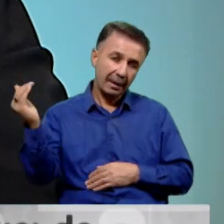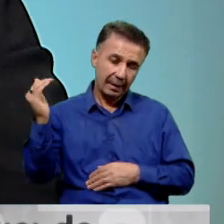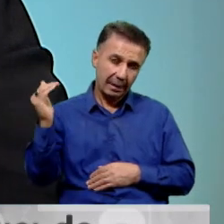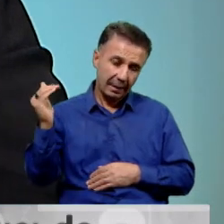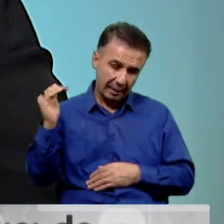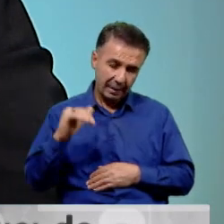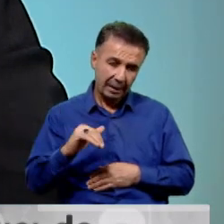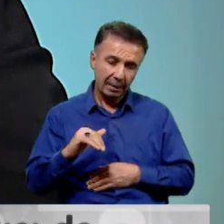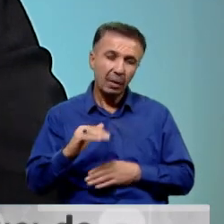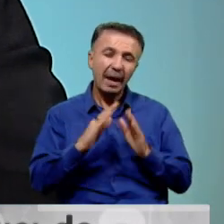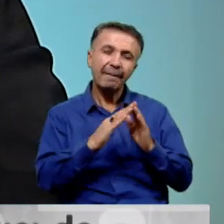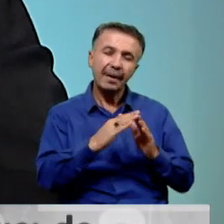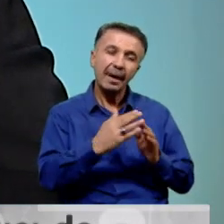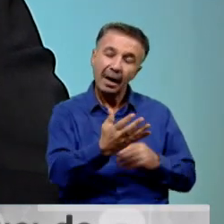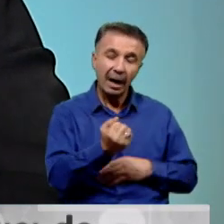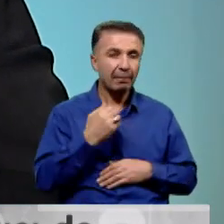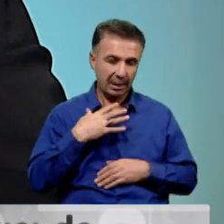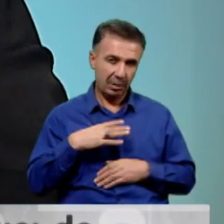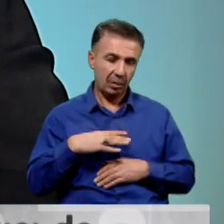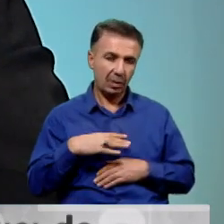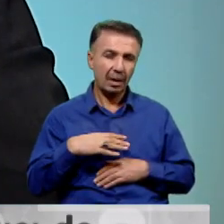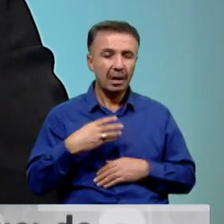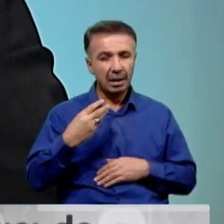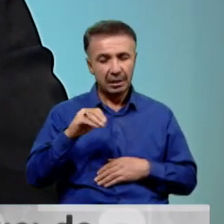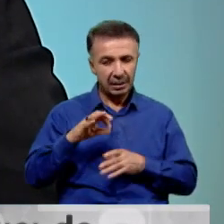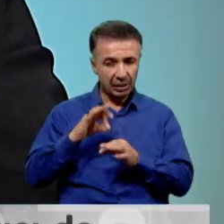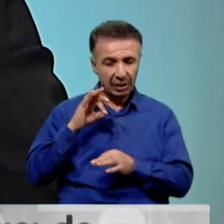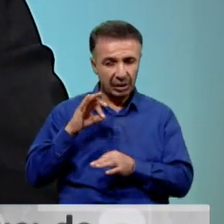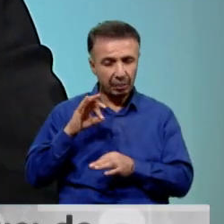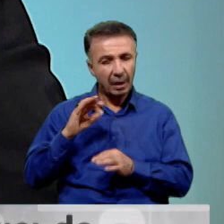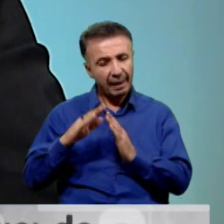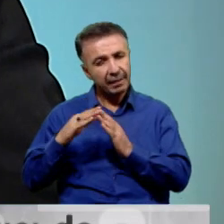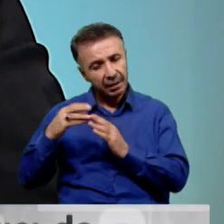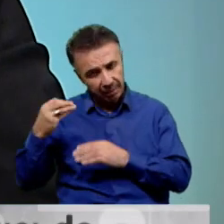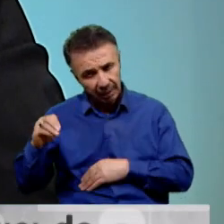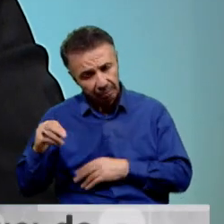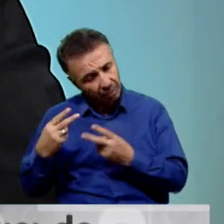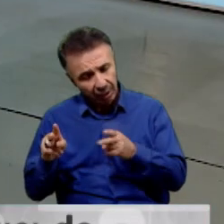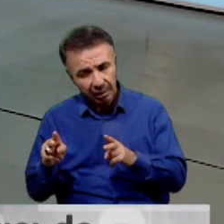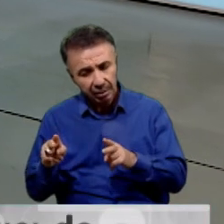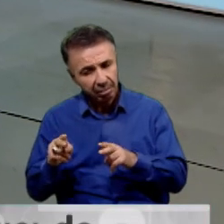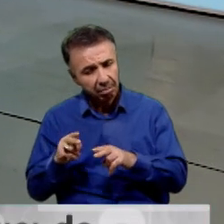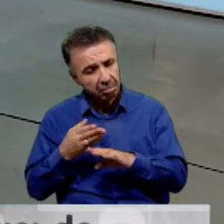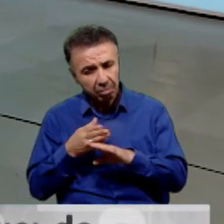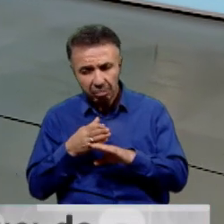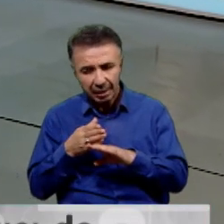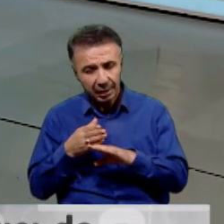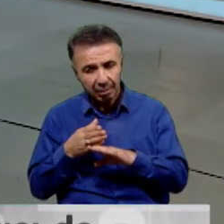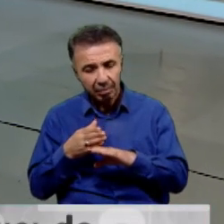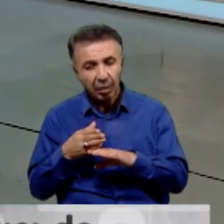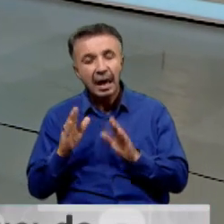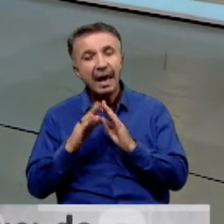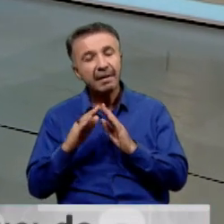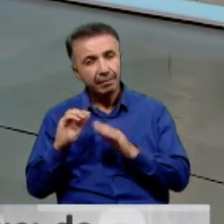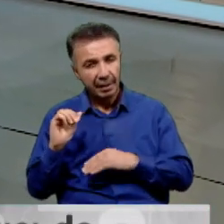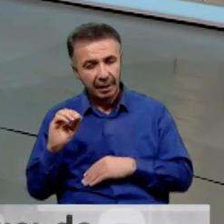satın almak istiyor. Satıcı bunu evini satabilir mi, caiz midir? Caizdir. Niye? Çünkü o evinin bir değeri